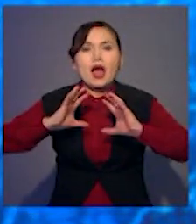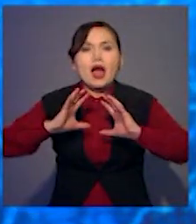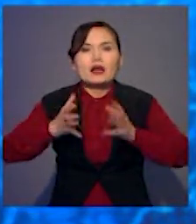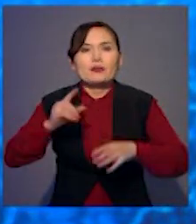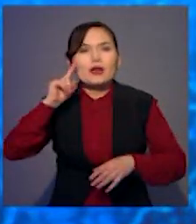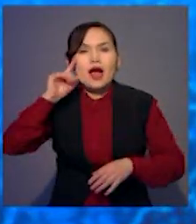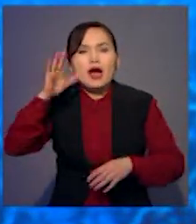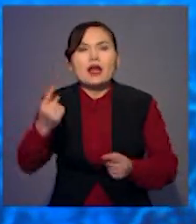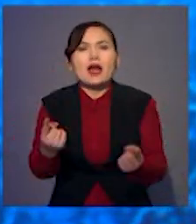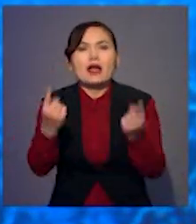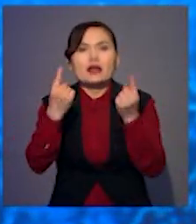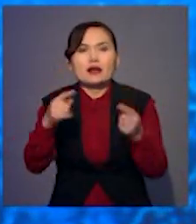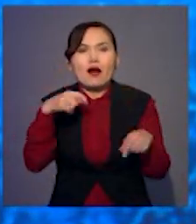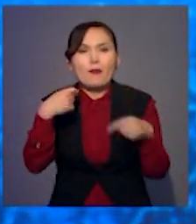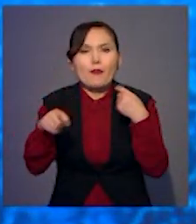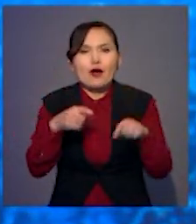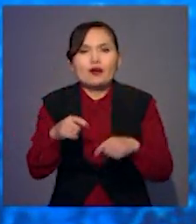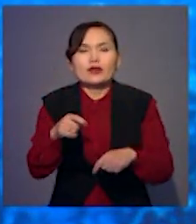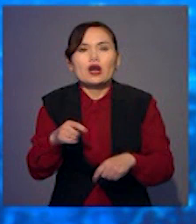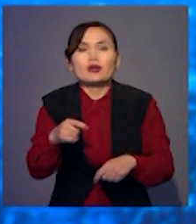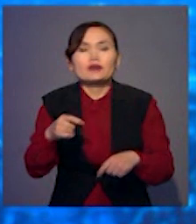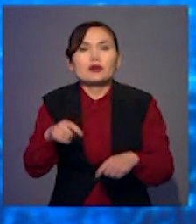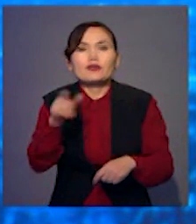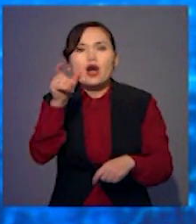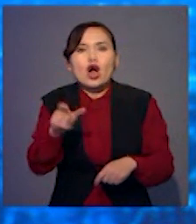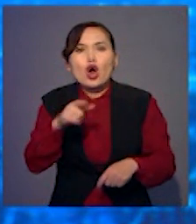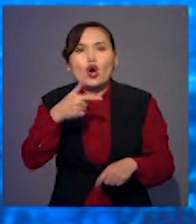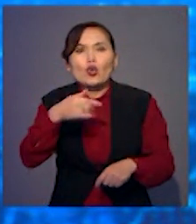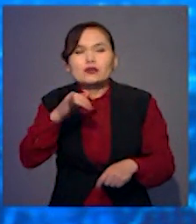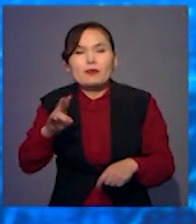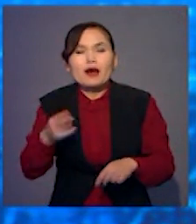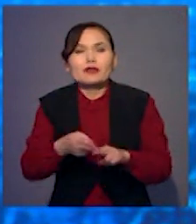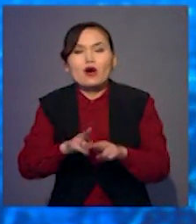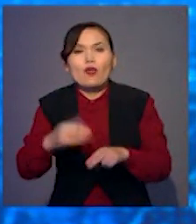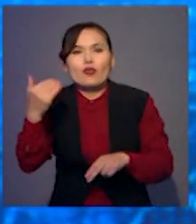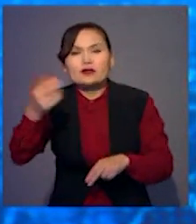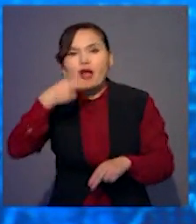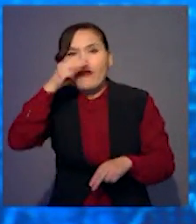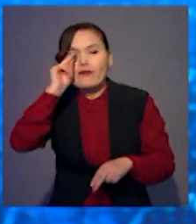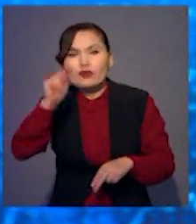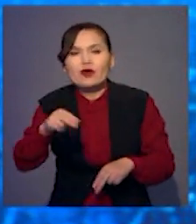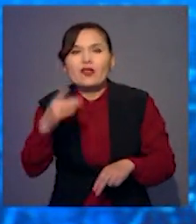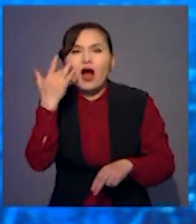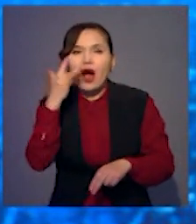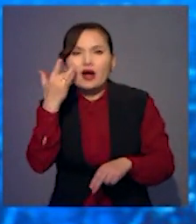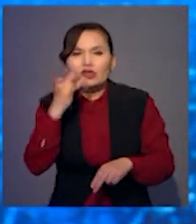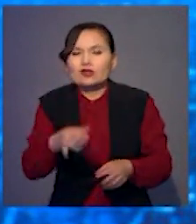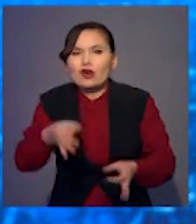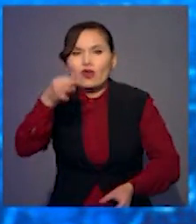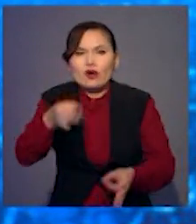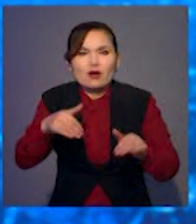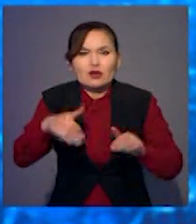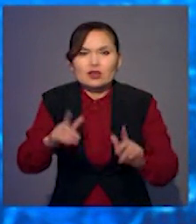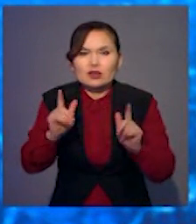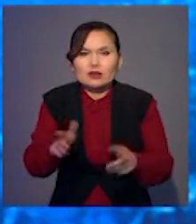Әлемге әйгілі есірткі бароны Эль Чапо Гусман ақыш соты таққан барлық айып бойынша кінәлі деп танылды. Айта